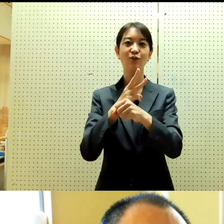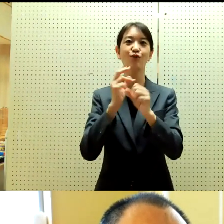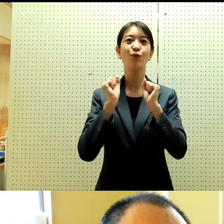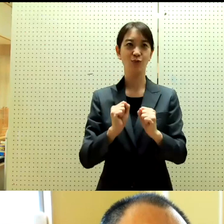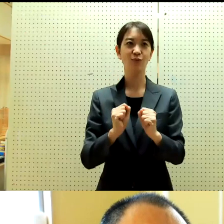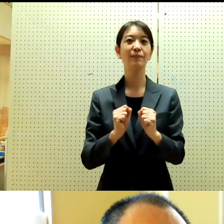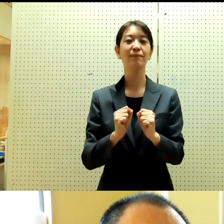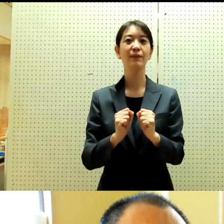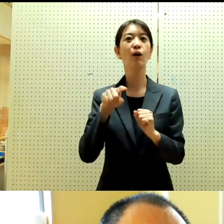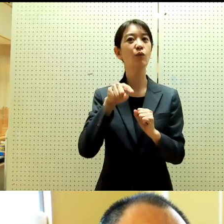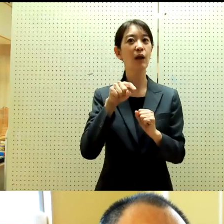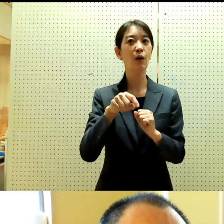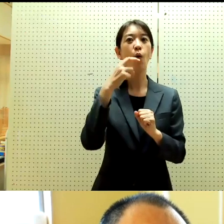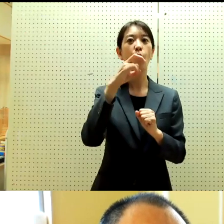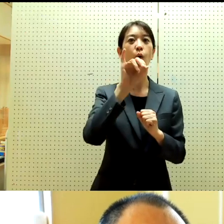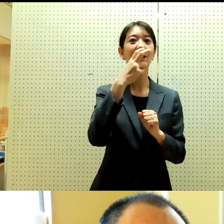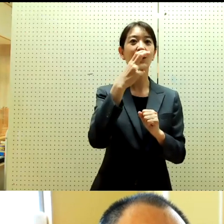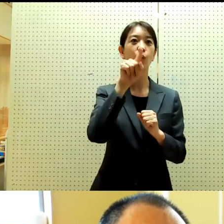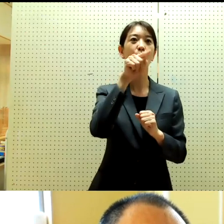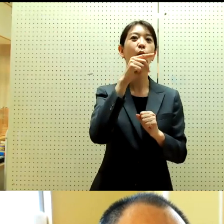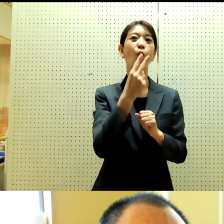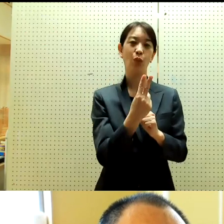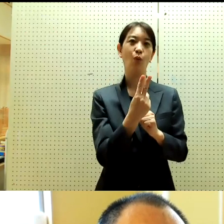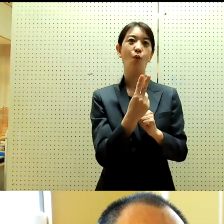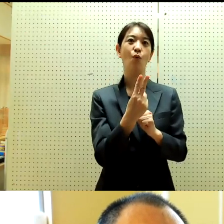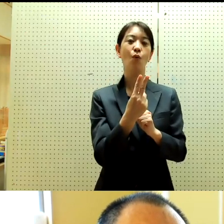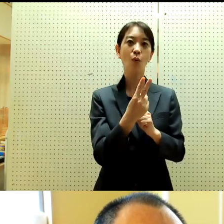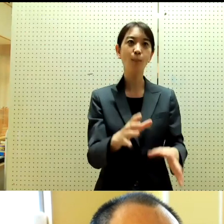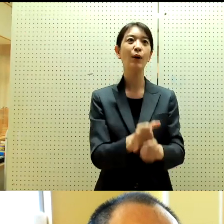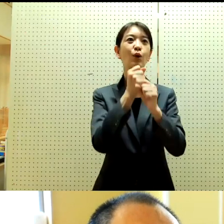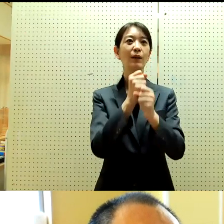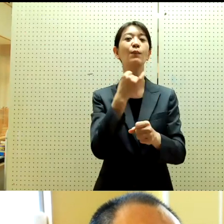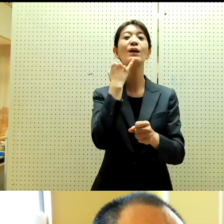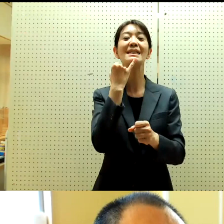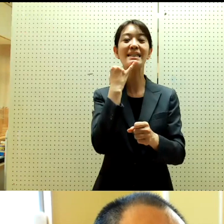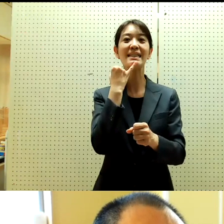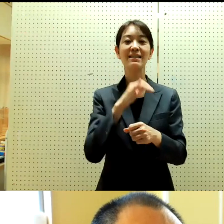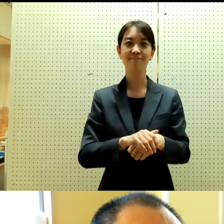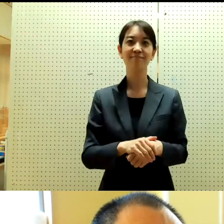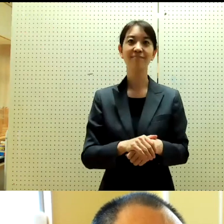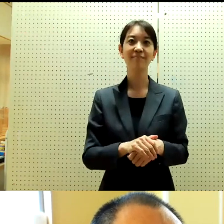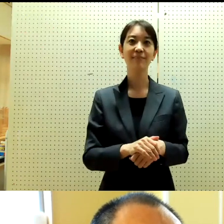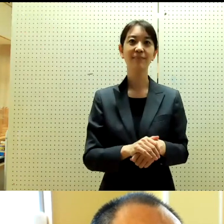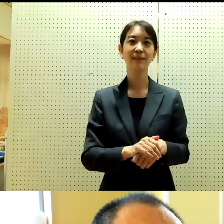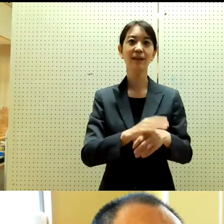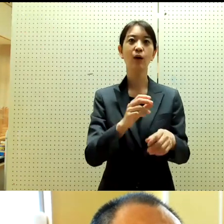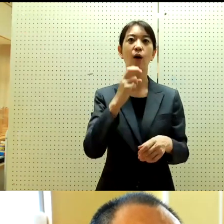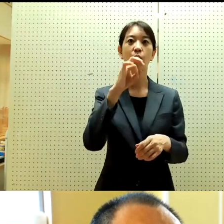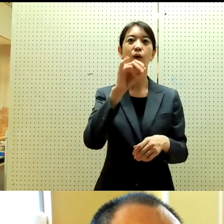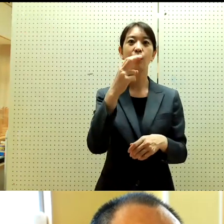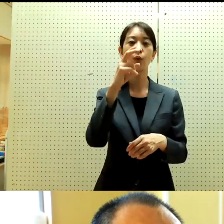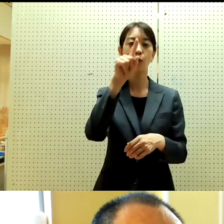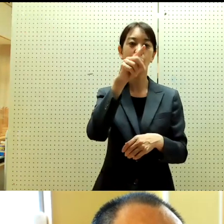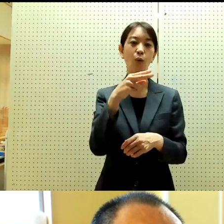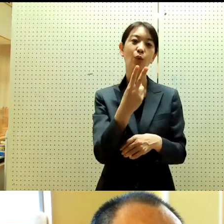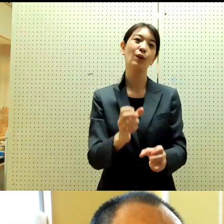そちらをロイヤルノートでまとめてもいいよっていうような話はしてます。総合の時間とかでロイヤルノートにまとめてっていう